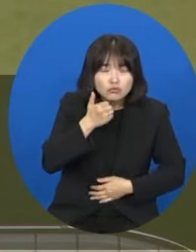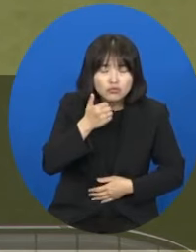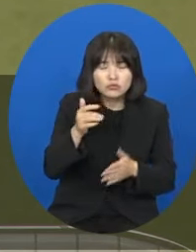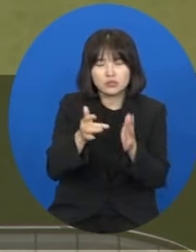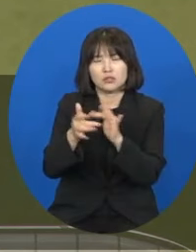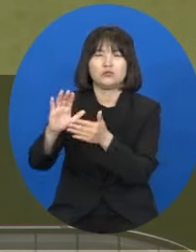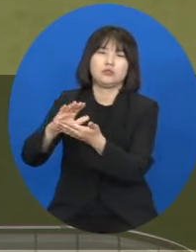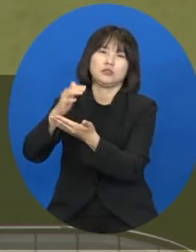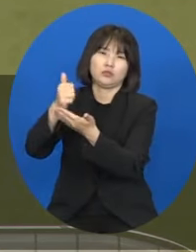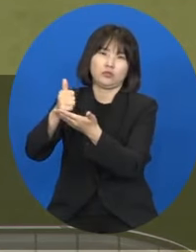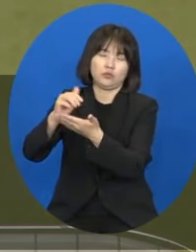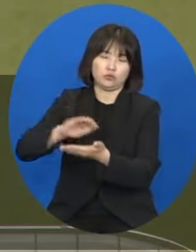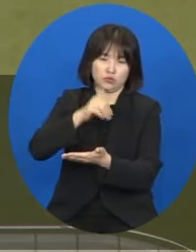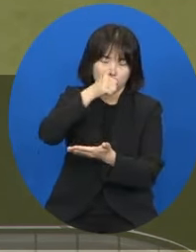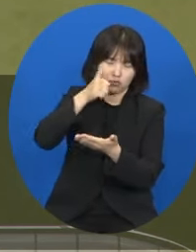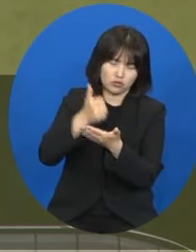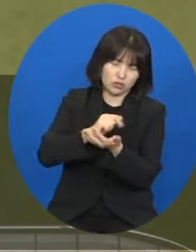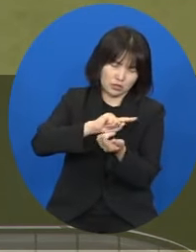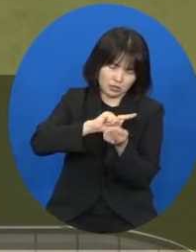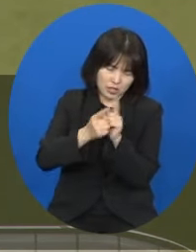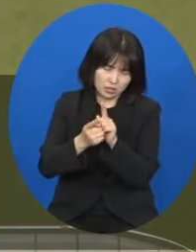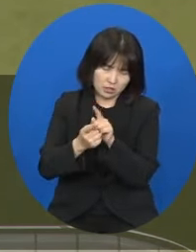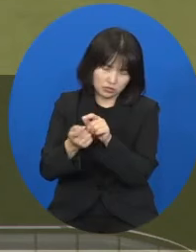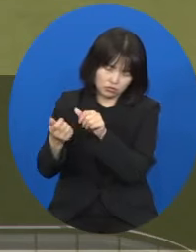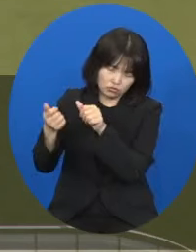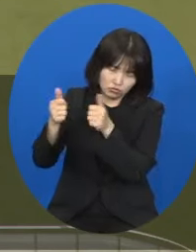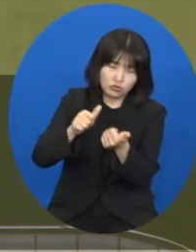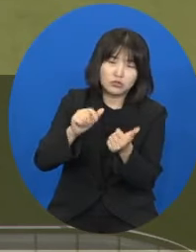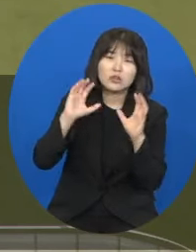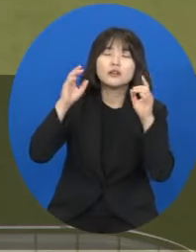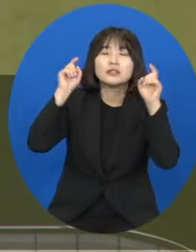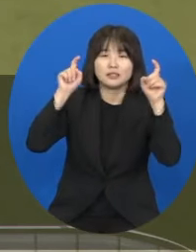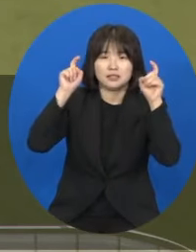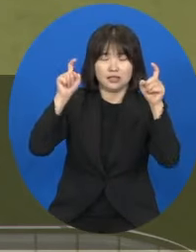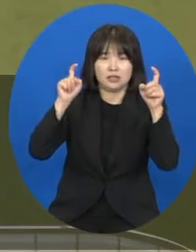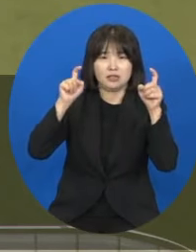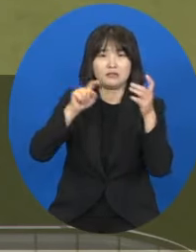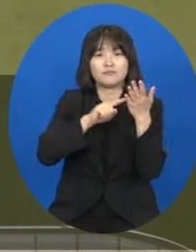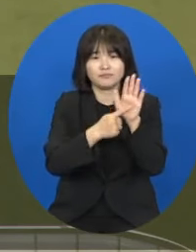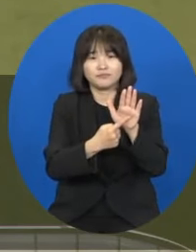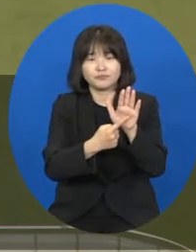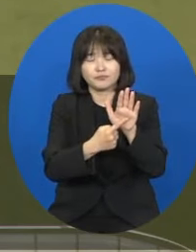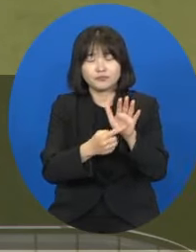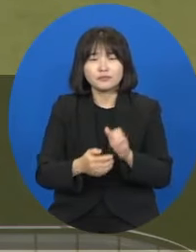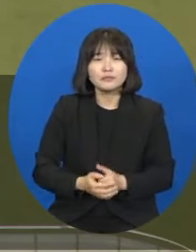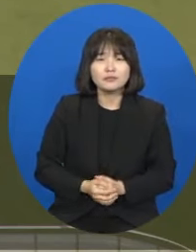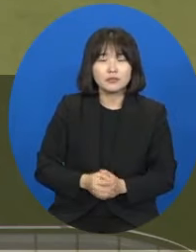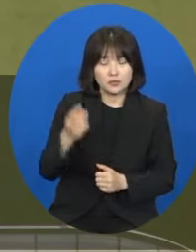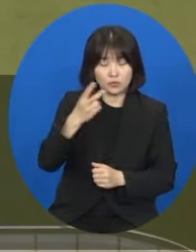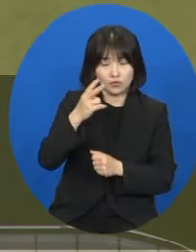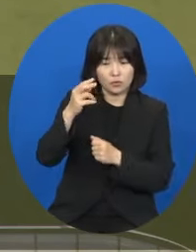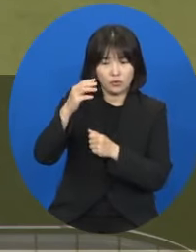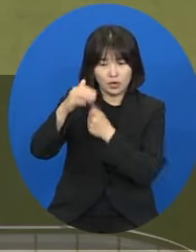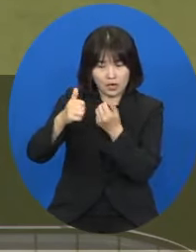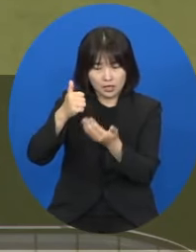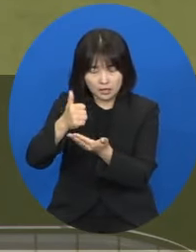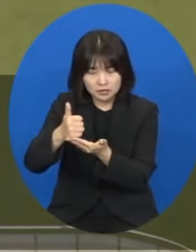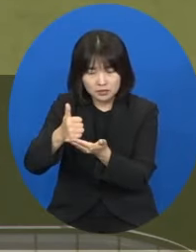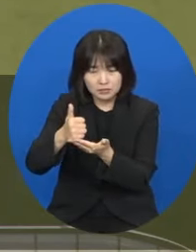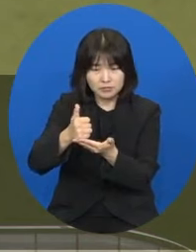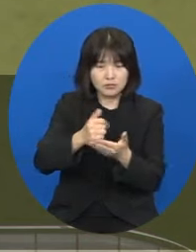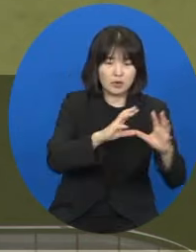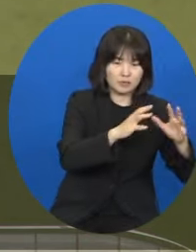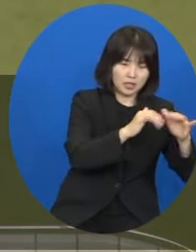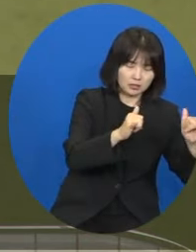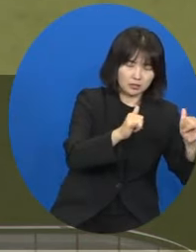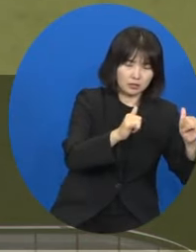그리스도, 우리 죄를 대신하여서 죽으신 그 어린 양을 상징하죠. 동시에 이 하나님과 백성들 사이에 서서